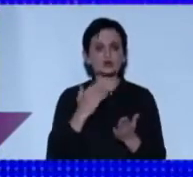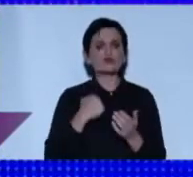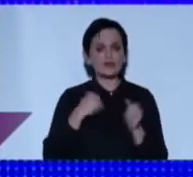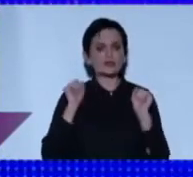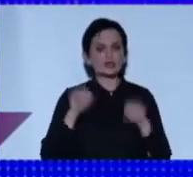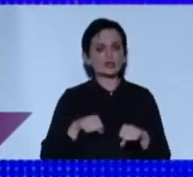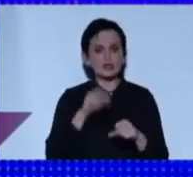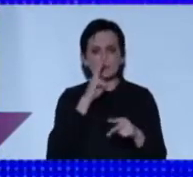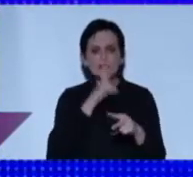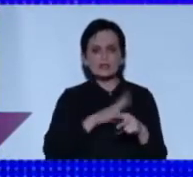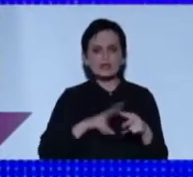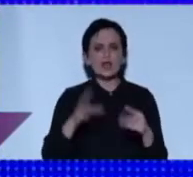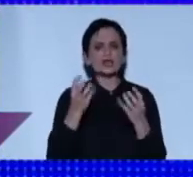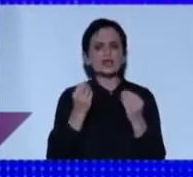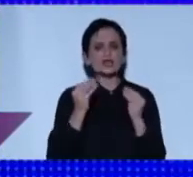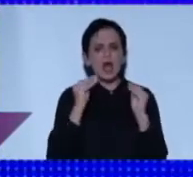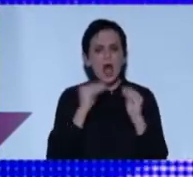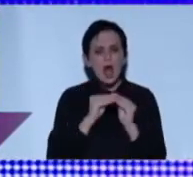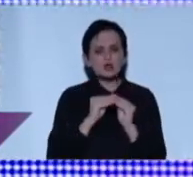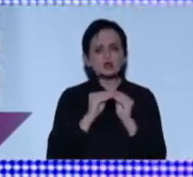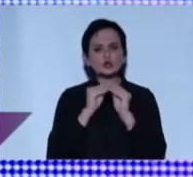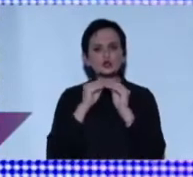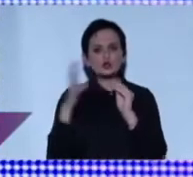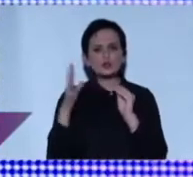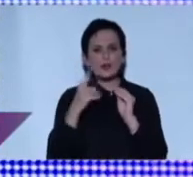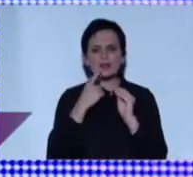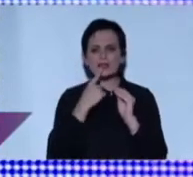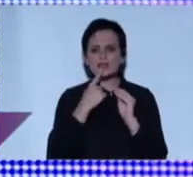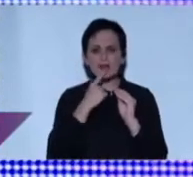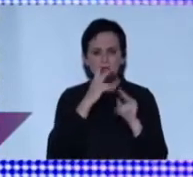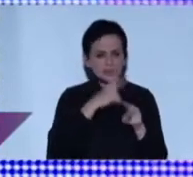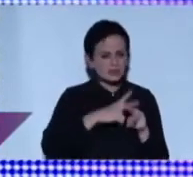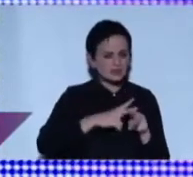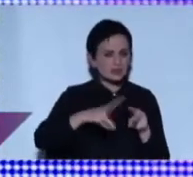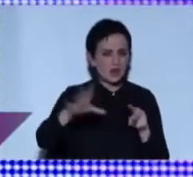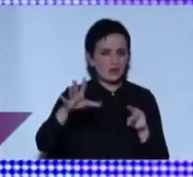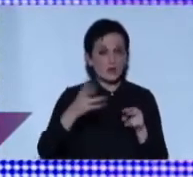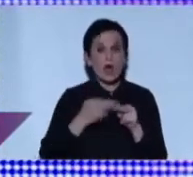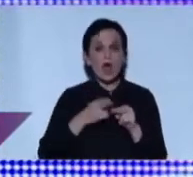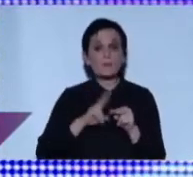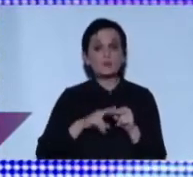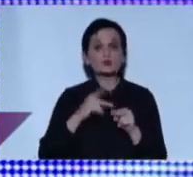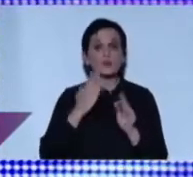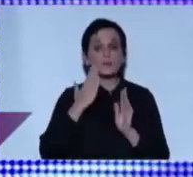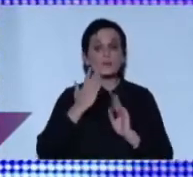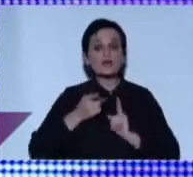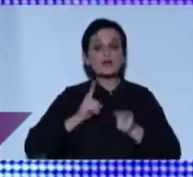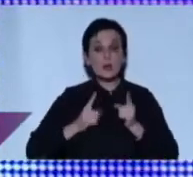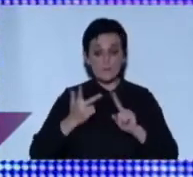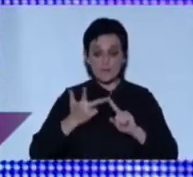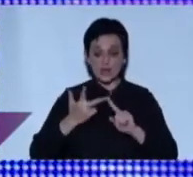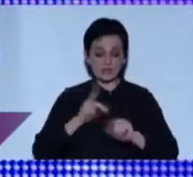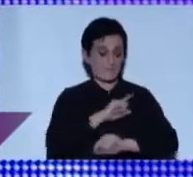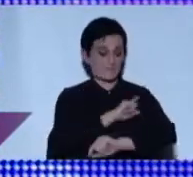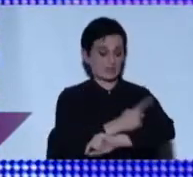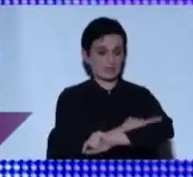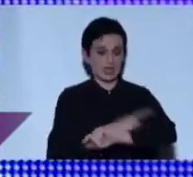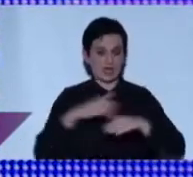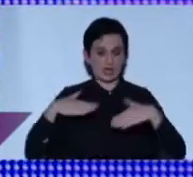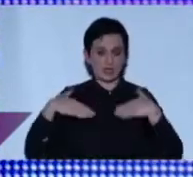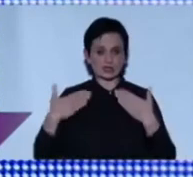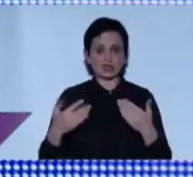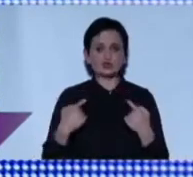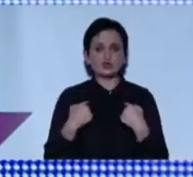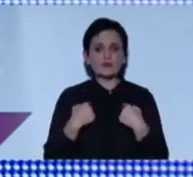დავკარგოთ კიდე 10-15 წელი თავისუფლად. ამიტომ ჩვენ რეალურად მესამე ძალას გთავაზობთ ხალხო. ჩვენ